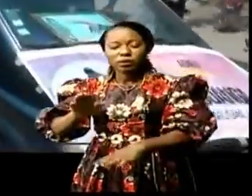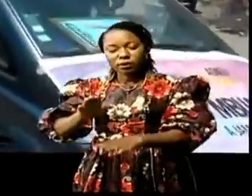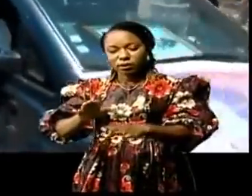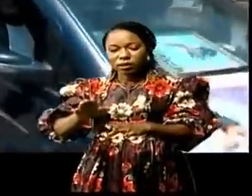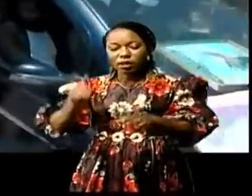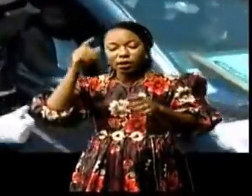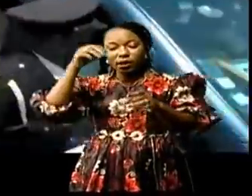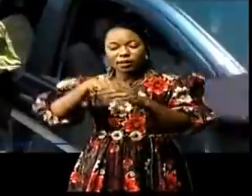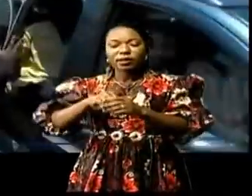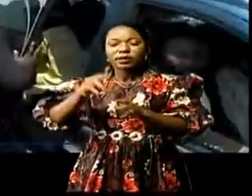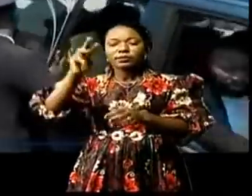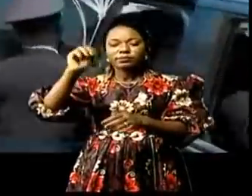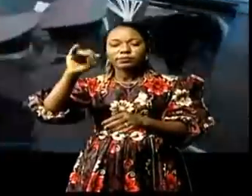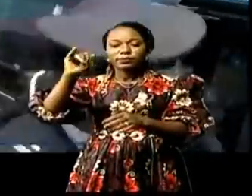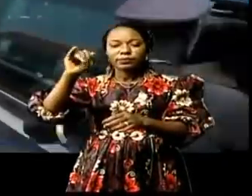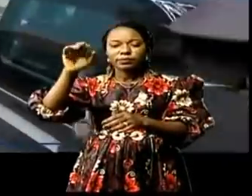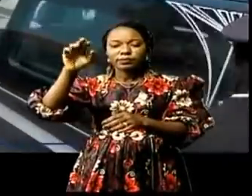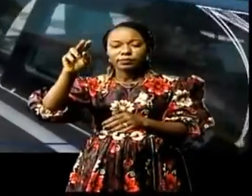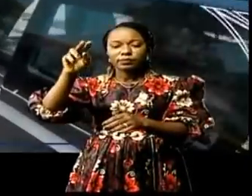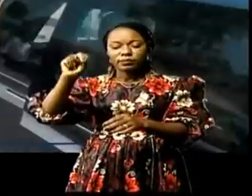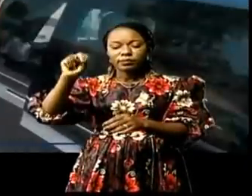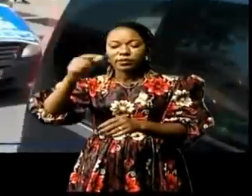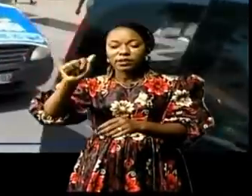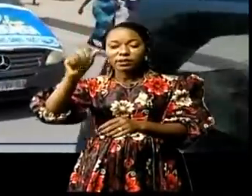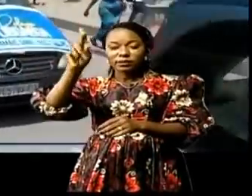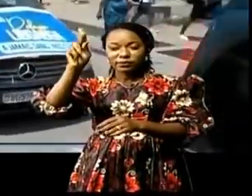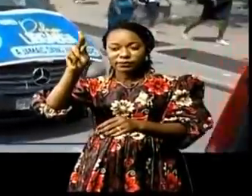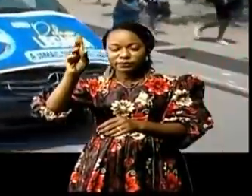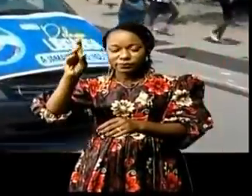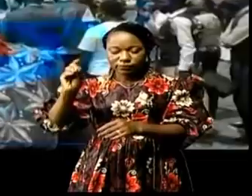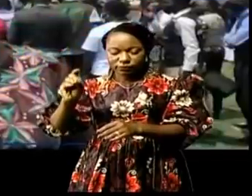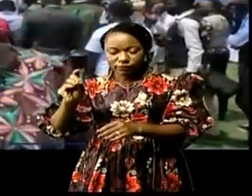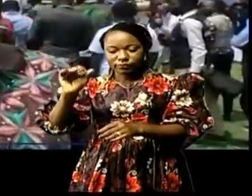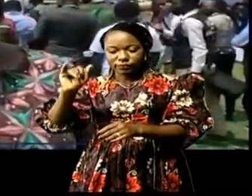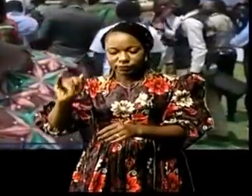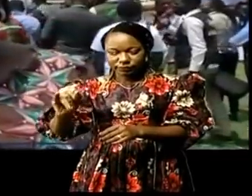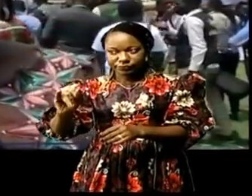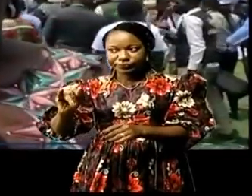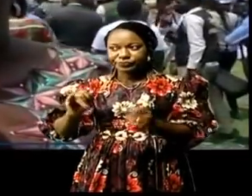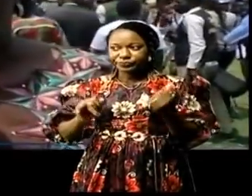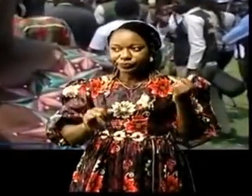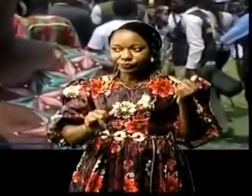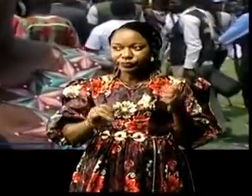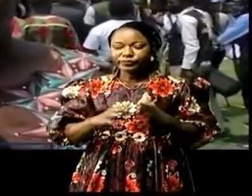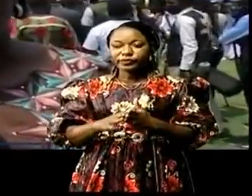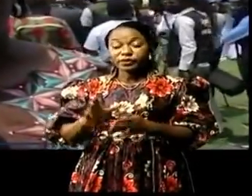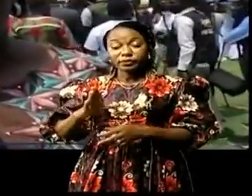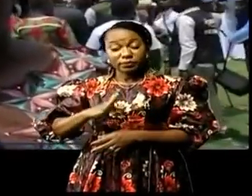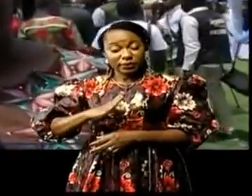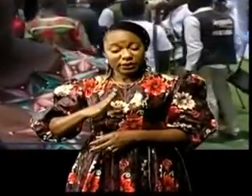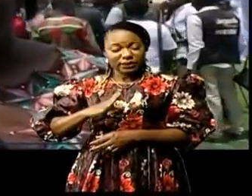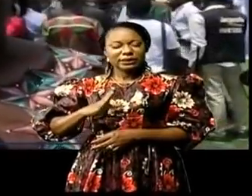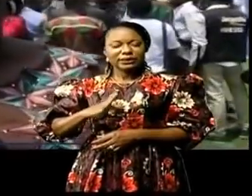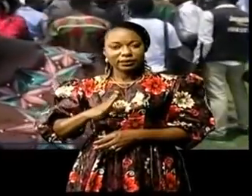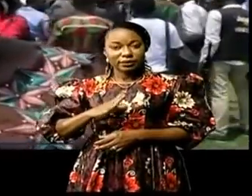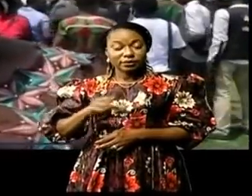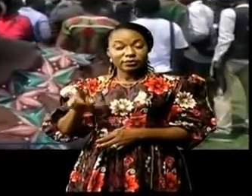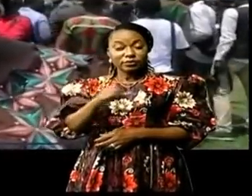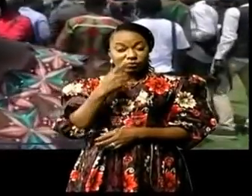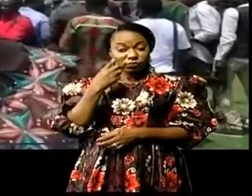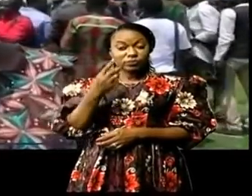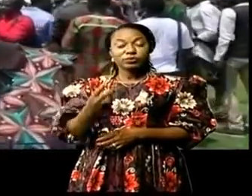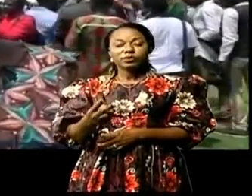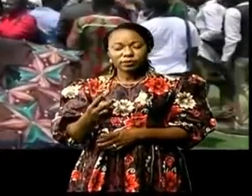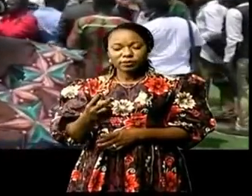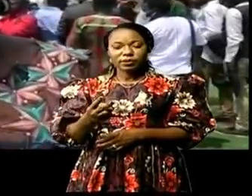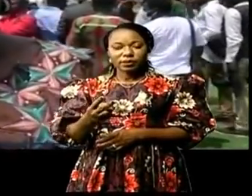Mingadi pour le repos éternel de ses victimes. Leur tristesse, constellation, ce sont là les maîtres